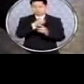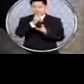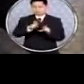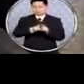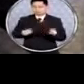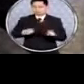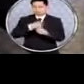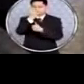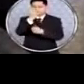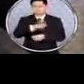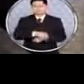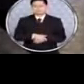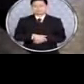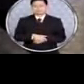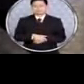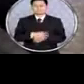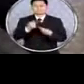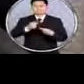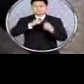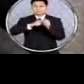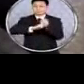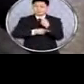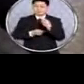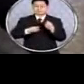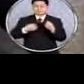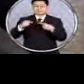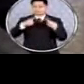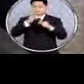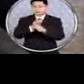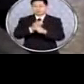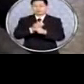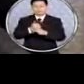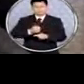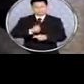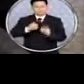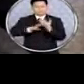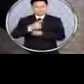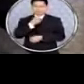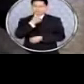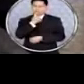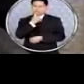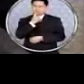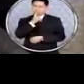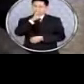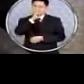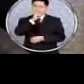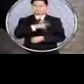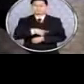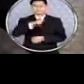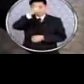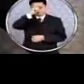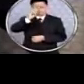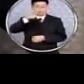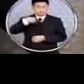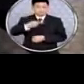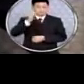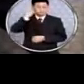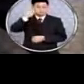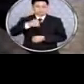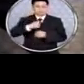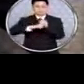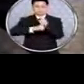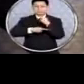的过程。那么这个在整个案件的审理的过程是有一些令外界质疑的地方，我们也希望在后续的这